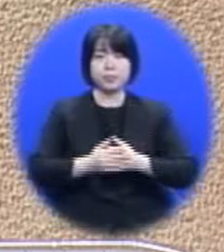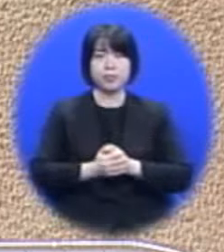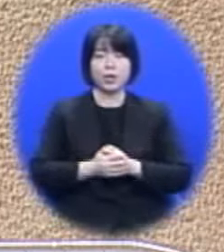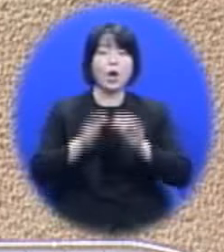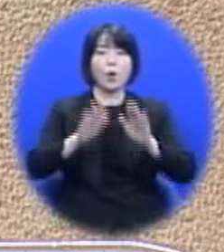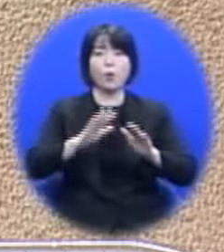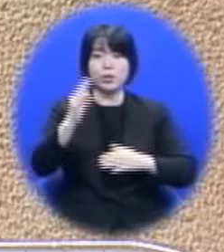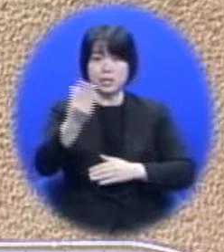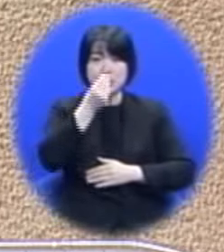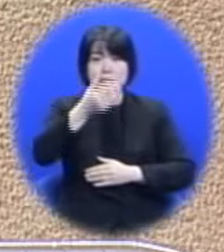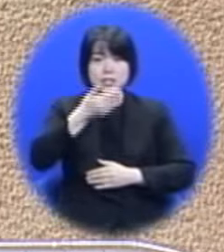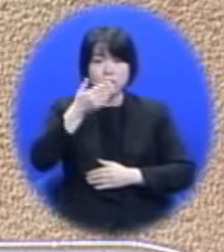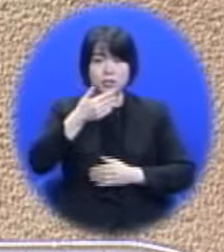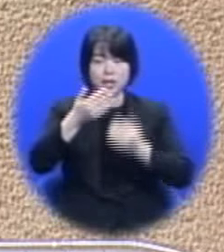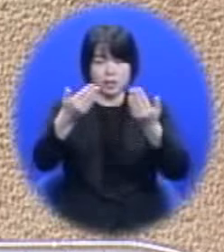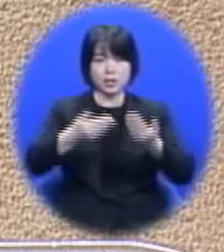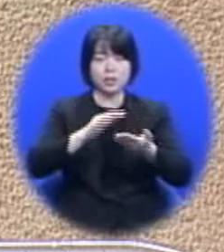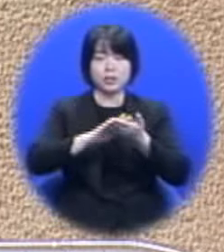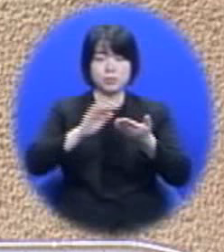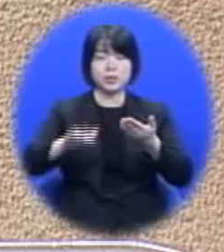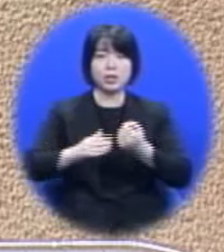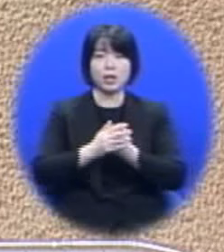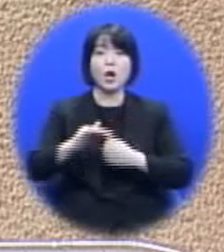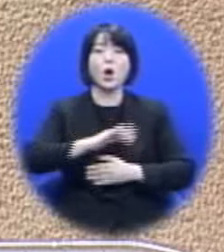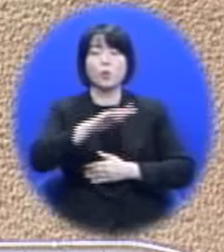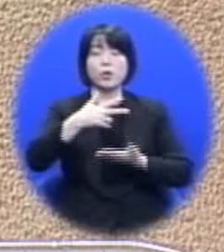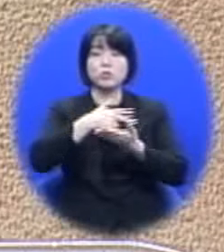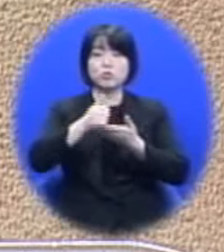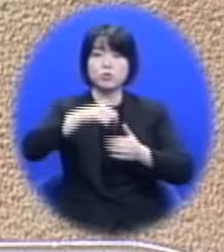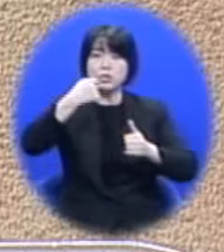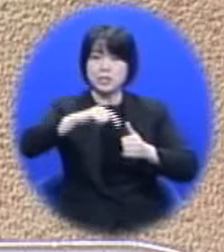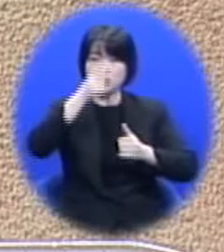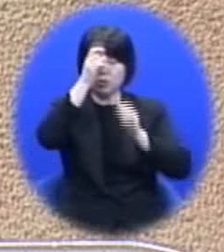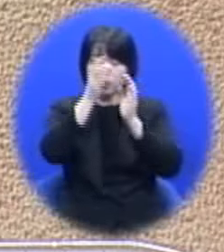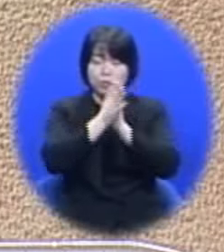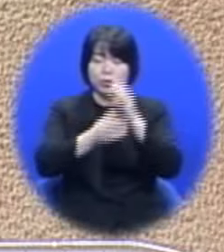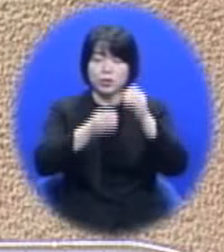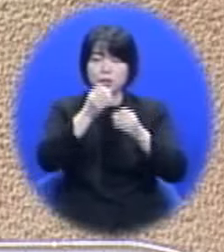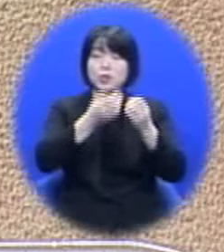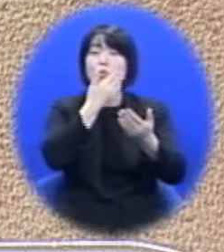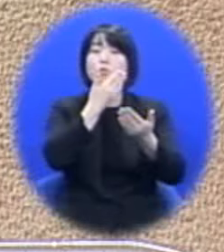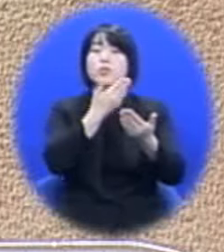오늘 성찬을 합니다. 우리에게 주기도문이 그렇게 귀한 것이라면